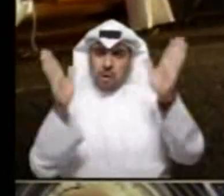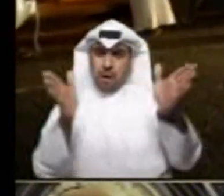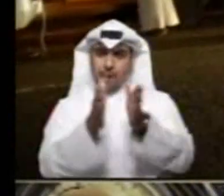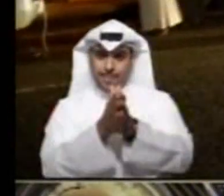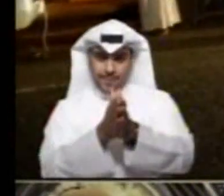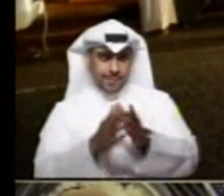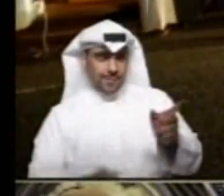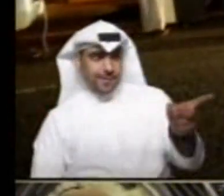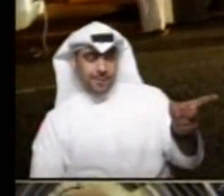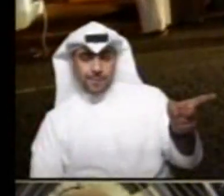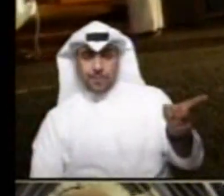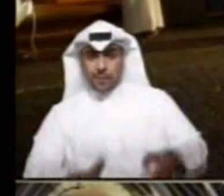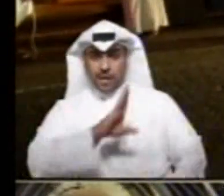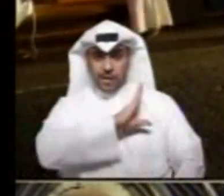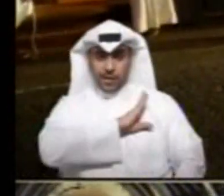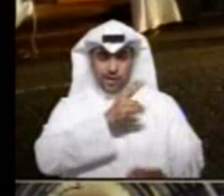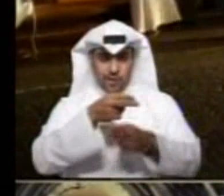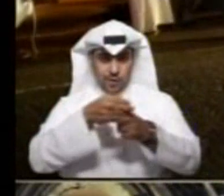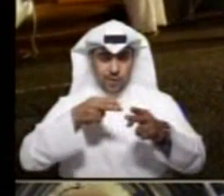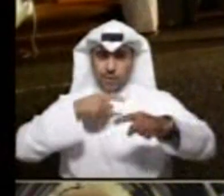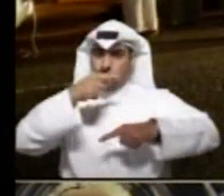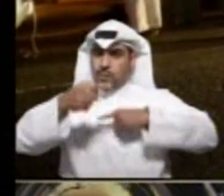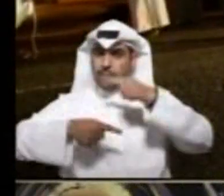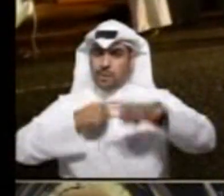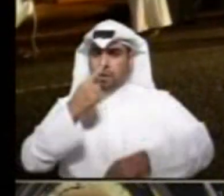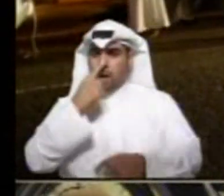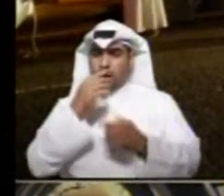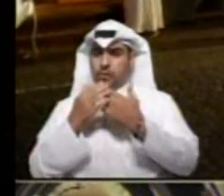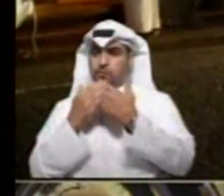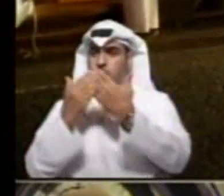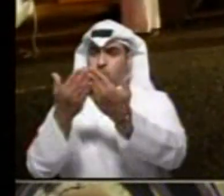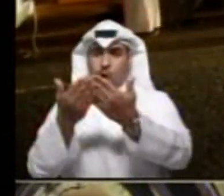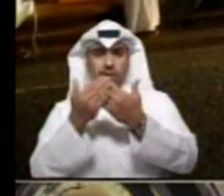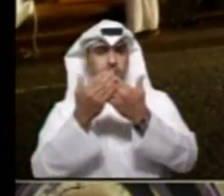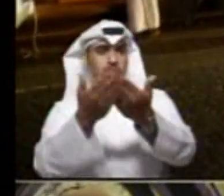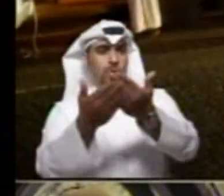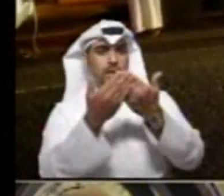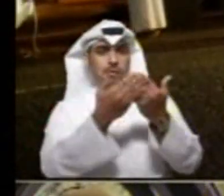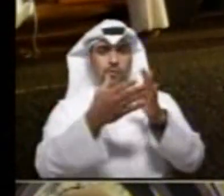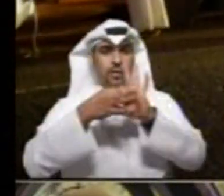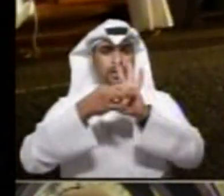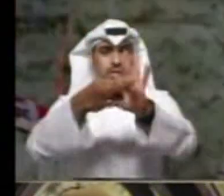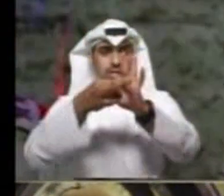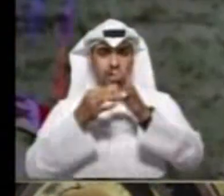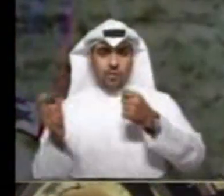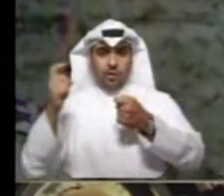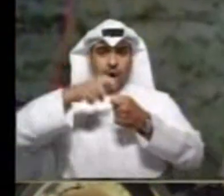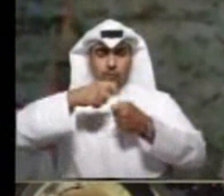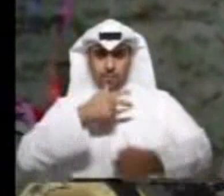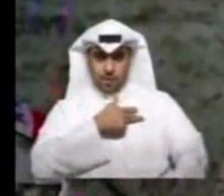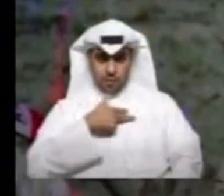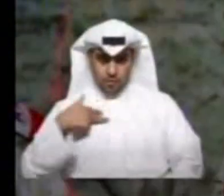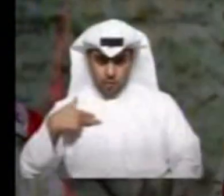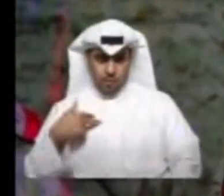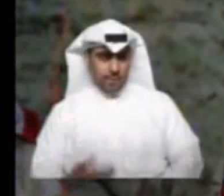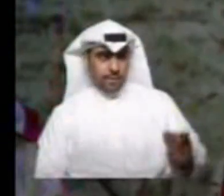غيث تواصل جهودها لتقديم الخدمات الامنيه والانسانيه، وذلك بالتعاون مع الجهات المعنية. صراحة واجب غيث